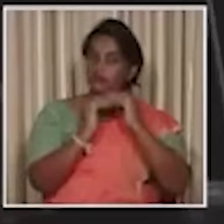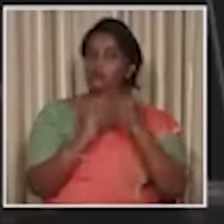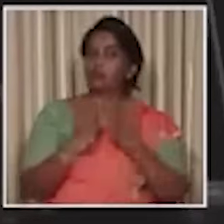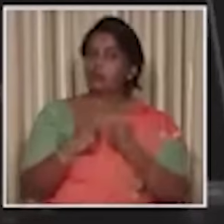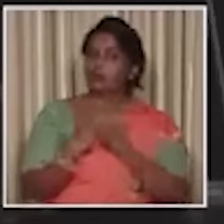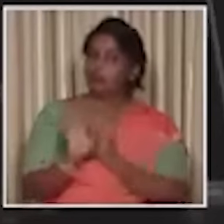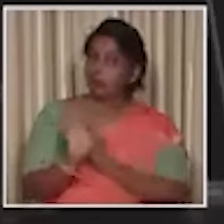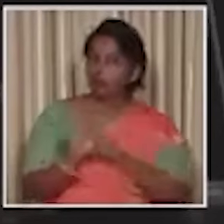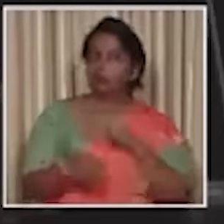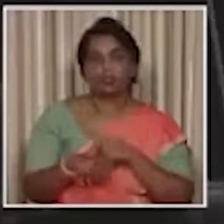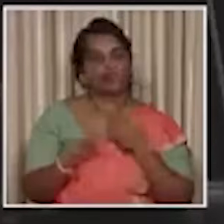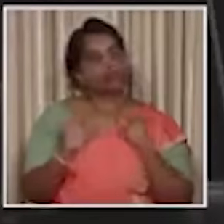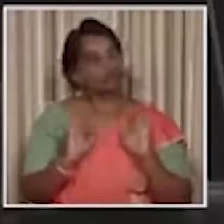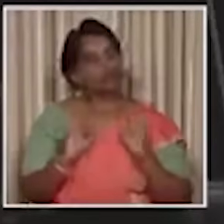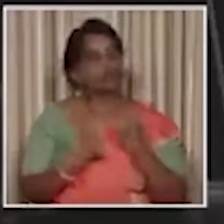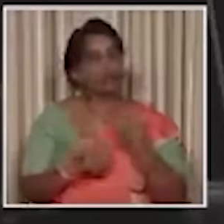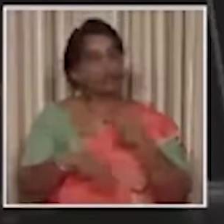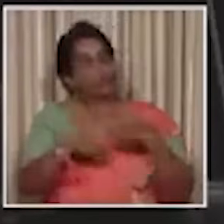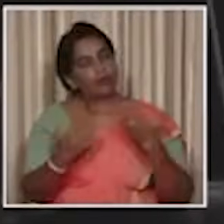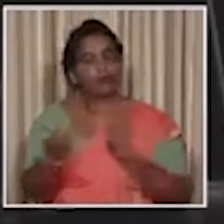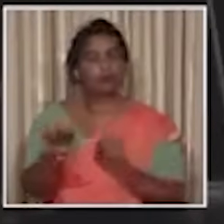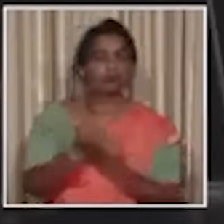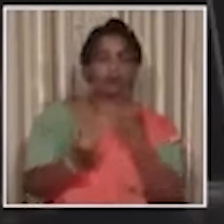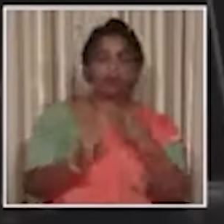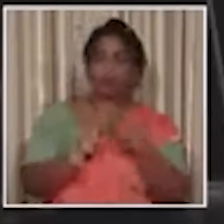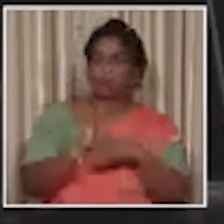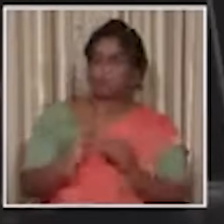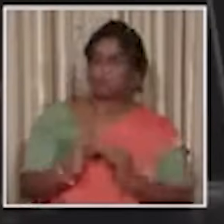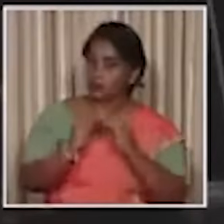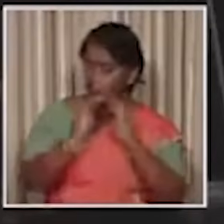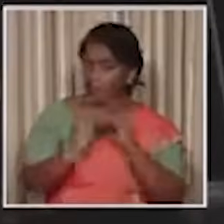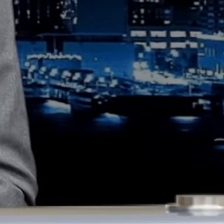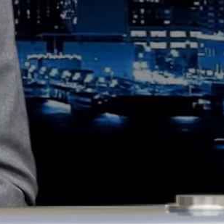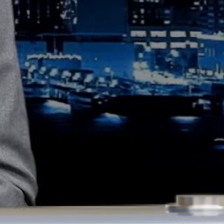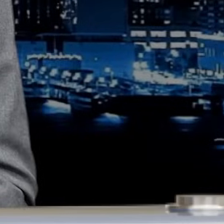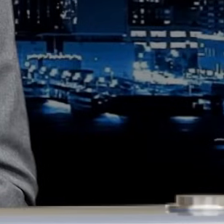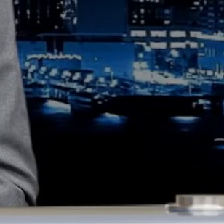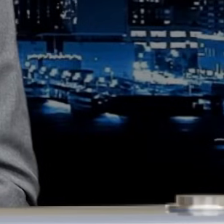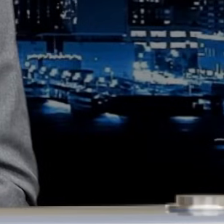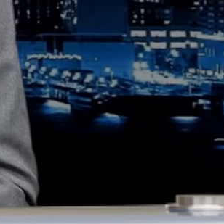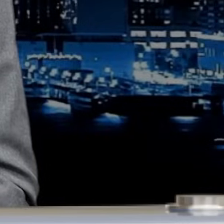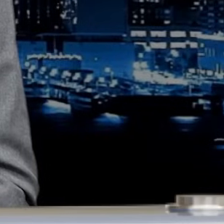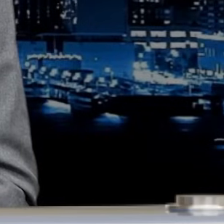எங்களுடைய உரிமைகள் வழங்கப்படும் பட்சத்தில் என்பதை தயவு செய்து கருத்திலே எடுத்துக் கொள்ளுங்கள்.